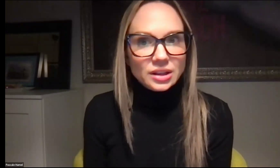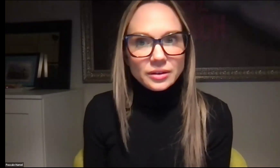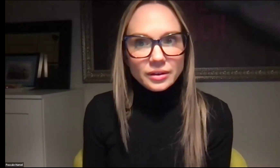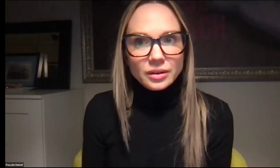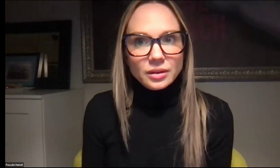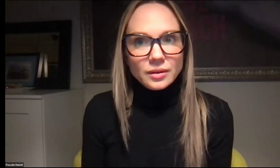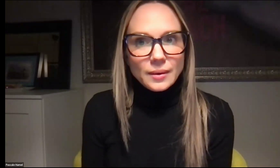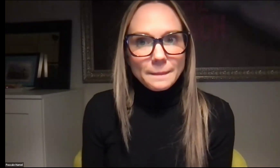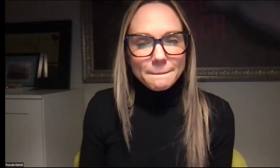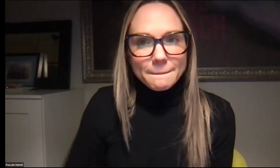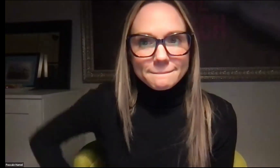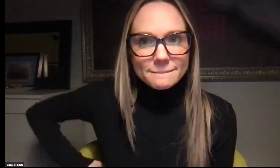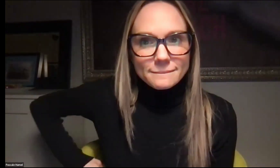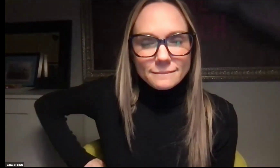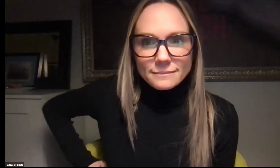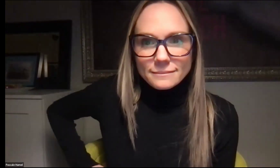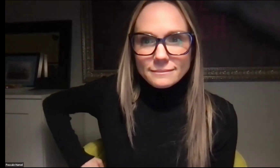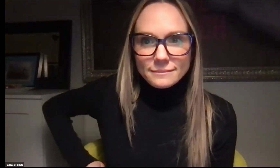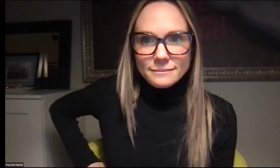linge de qualité.